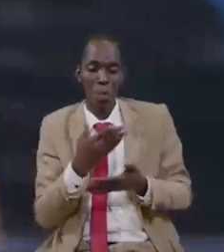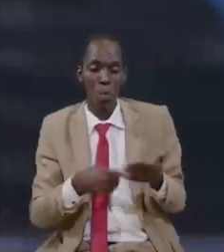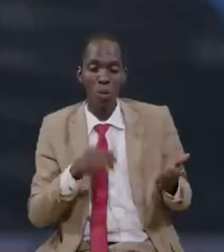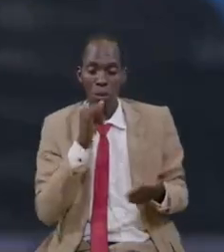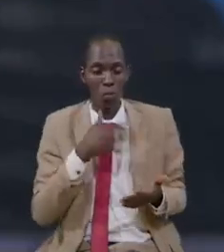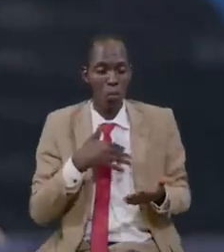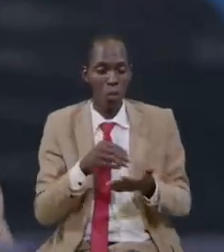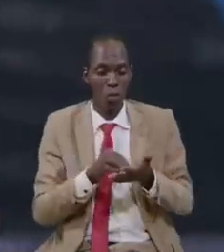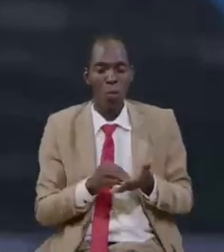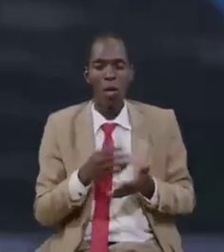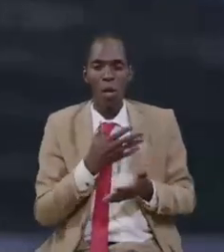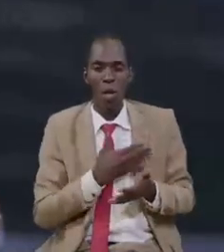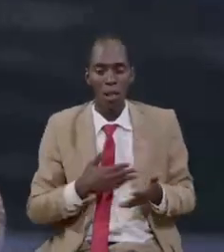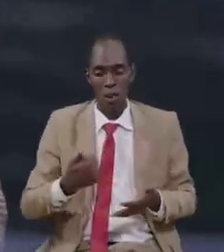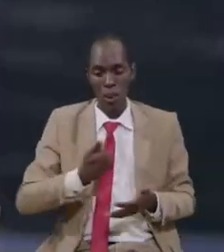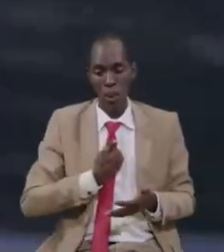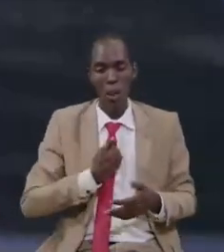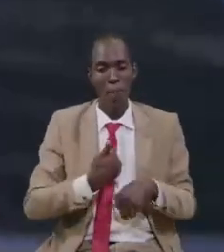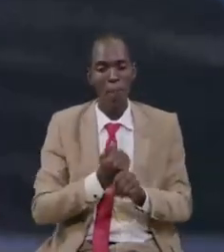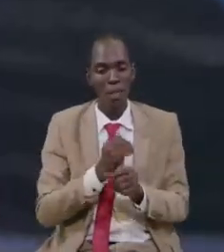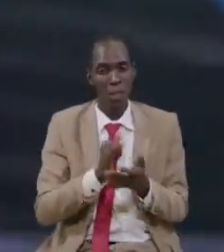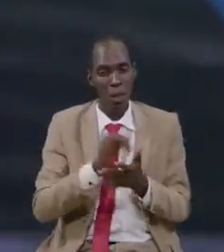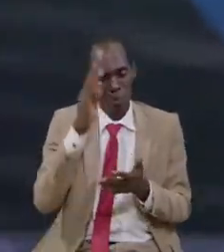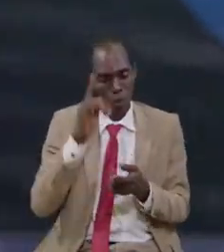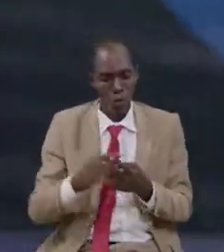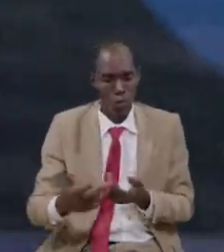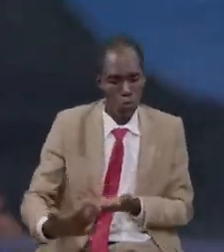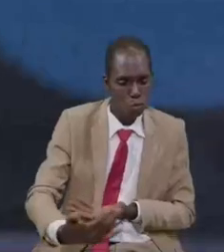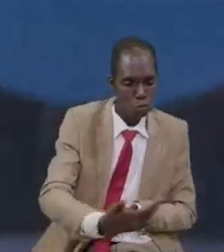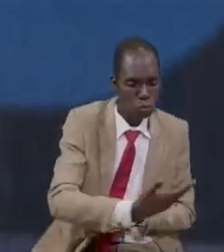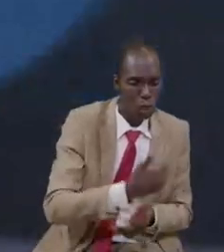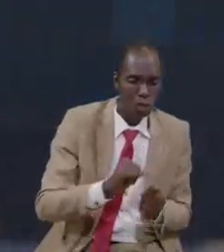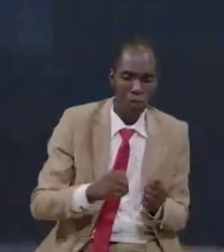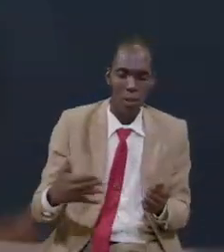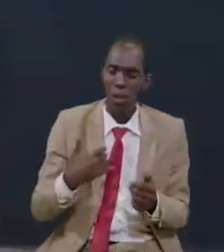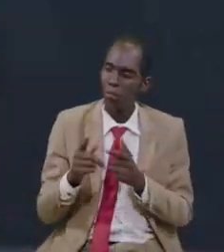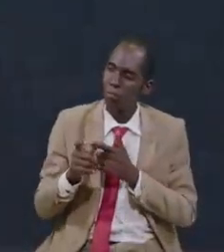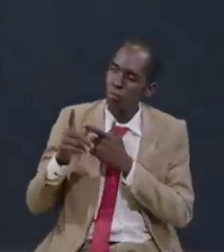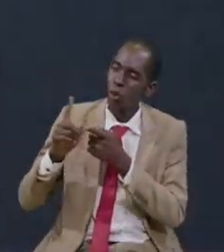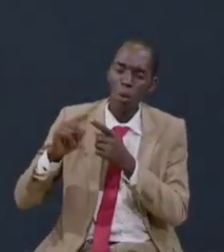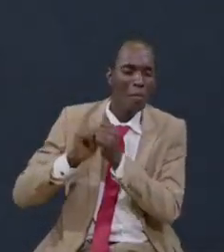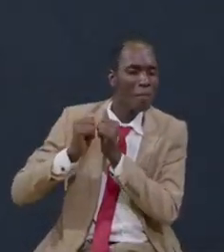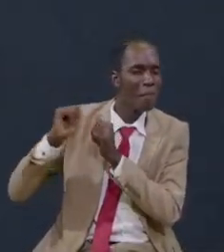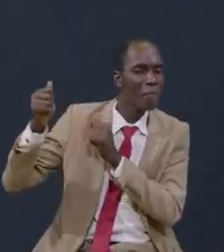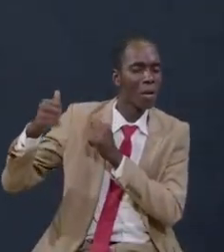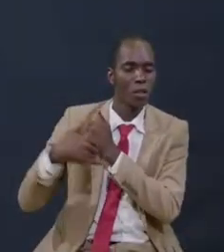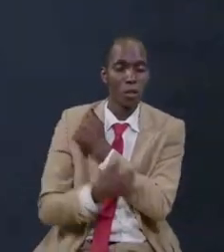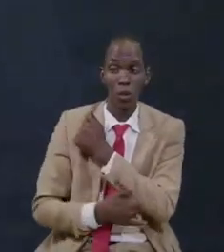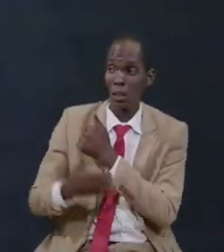moi l'a amené à tout rassembler et il est allé dans le pays lointain, là-bas. Il a tout